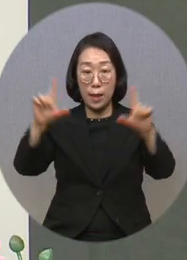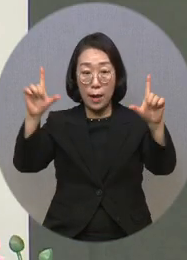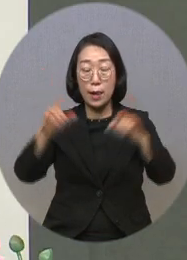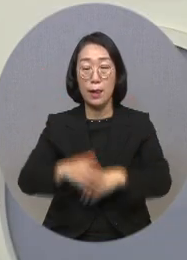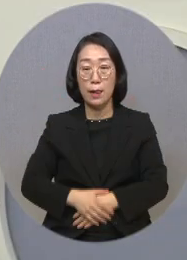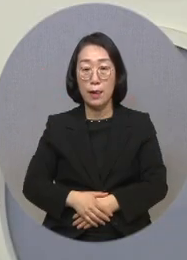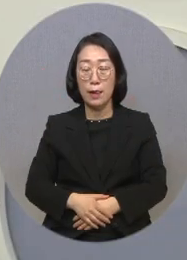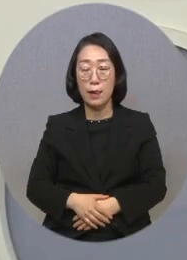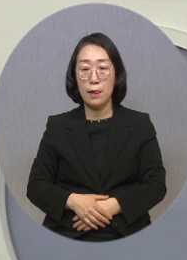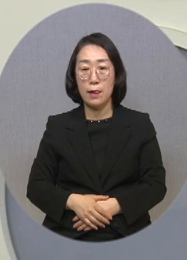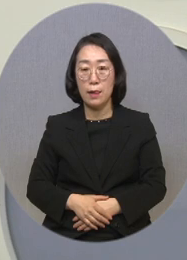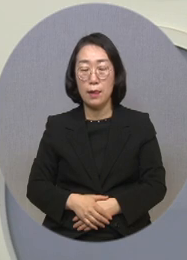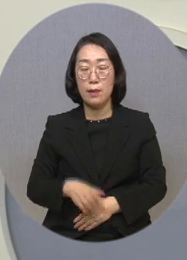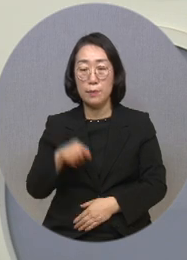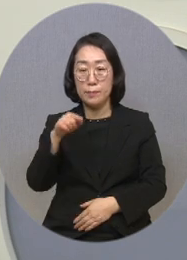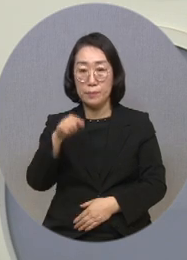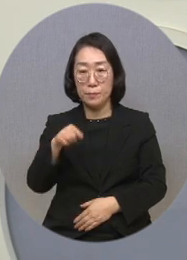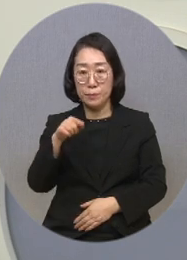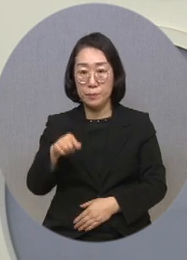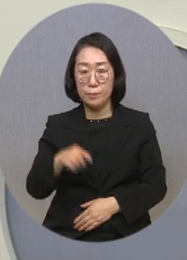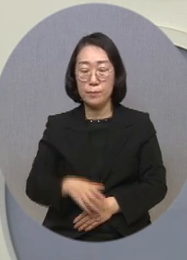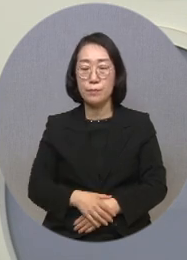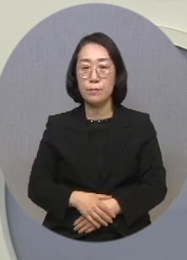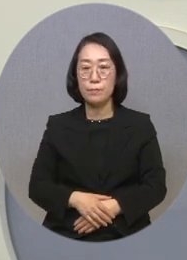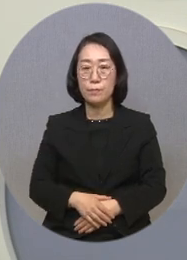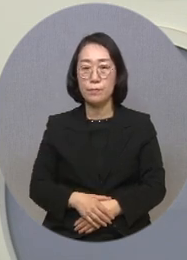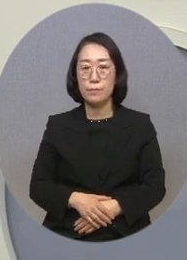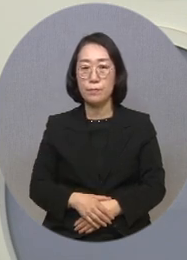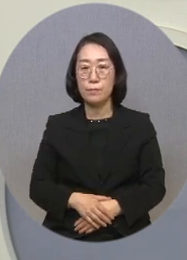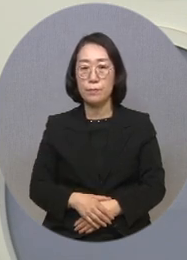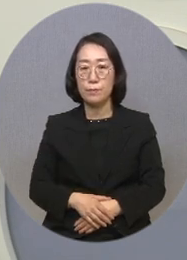그 내려준 그러한 우리가 그